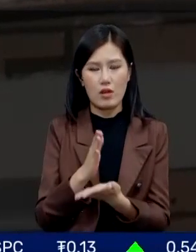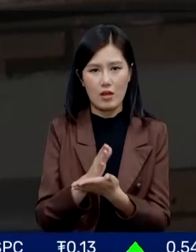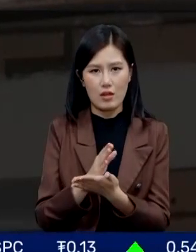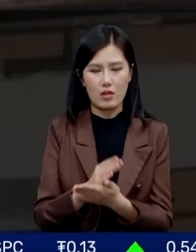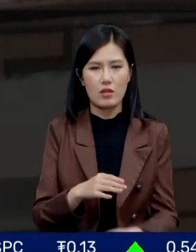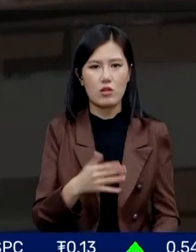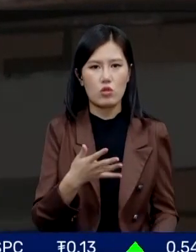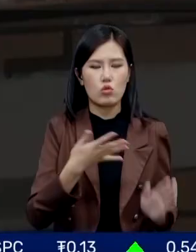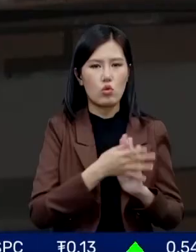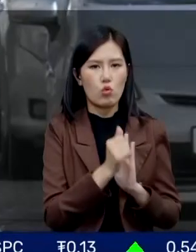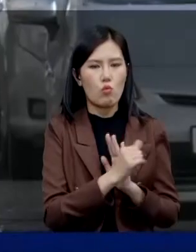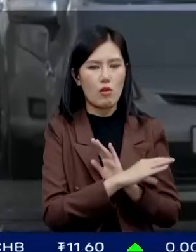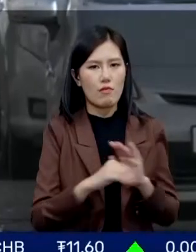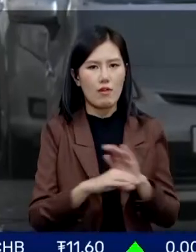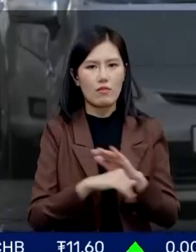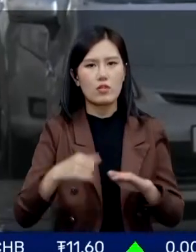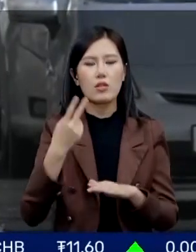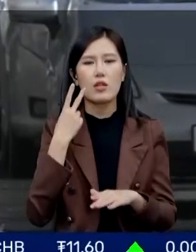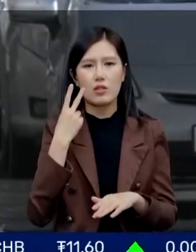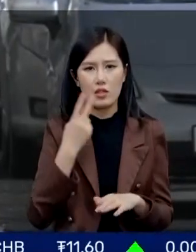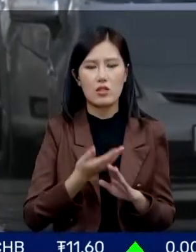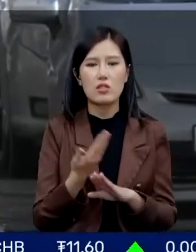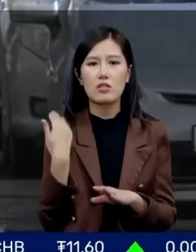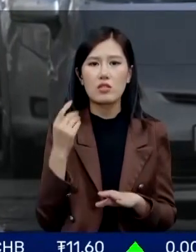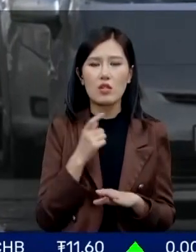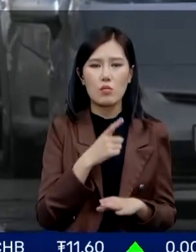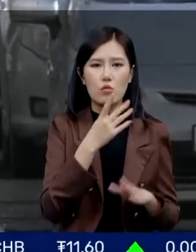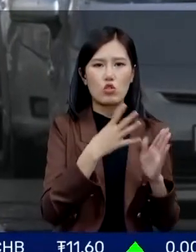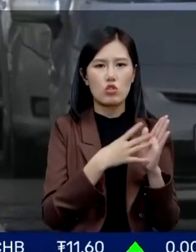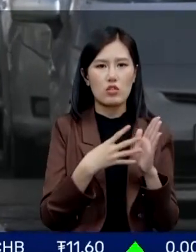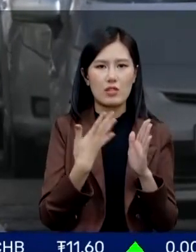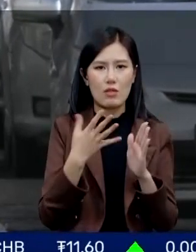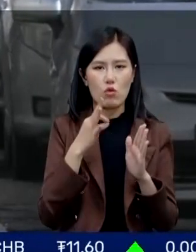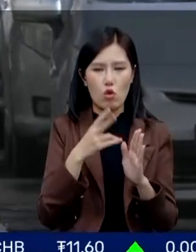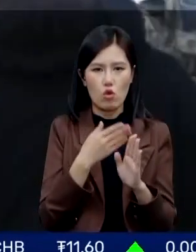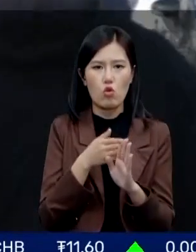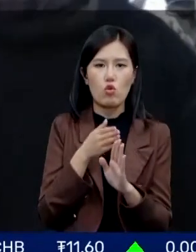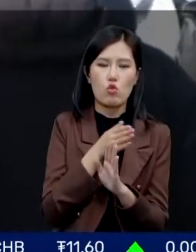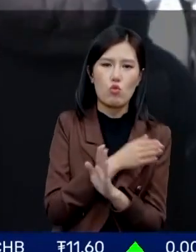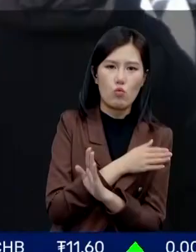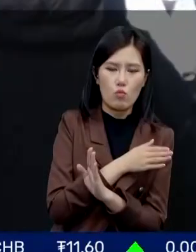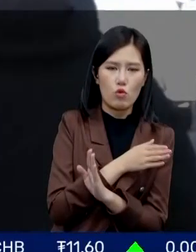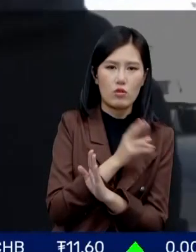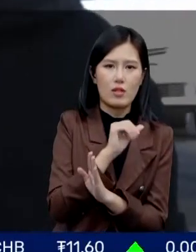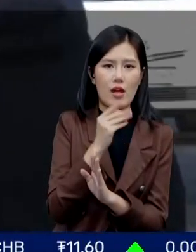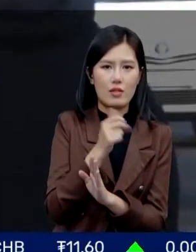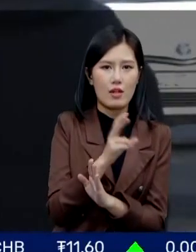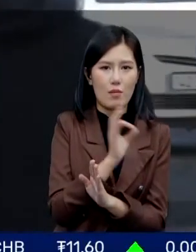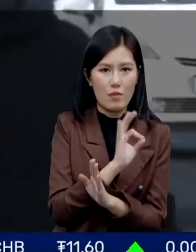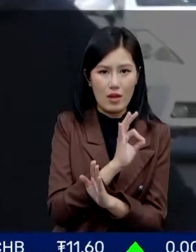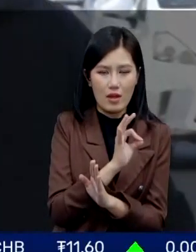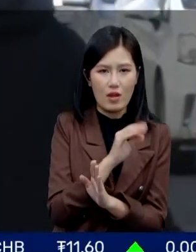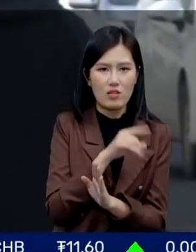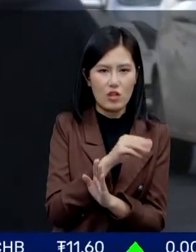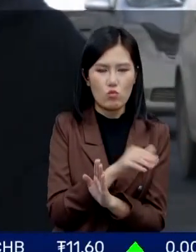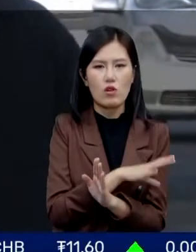төсвөөс татаас авдаг. За энэ татаас нь 1995 оноос өмнө тэтгэвэр тогтоолгсон буюу за дадгалын харьцаанд ороогүй хүмүүсийн тэтгэвэр юм. За